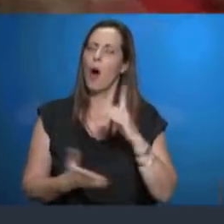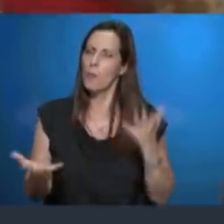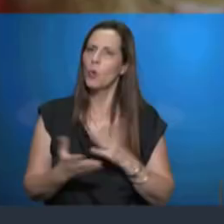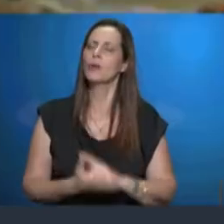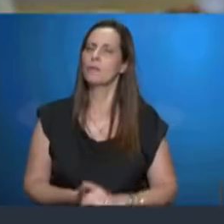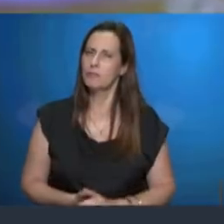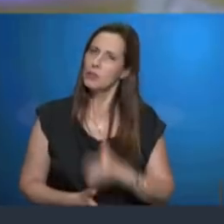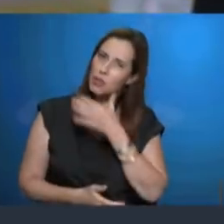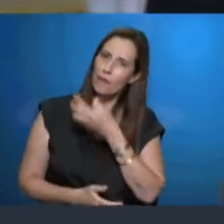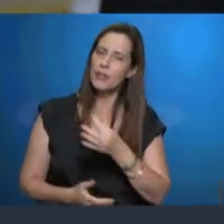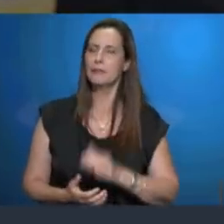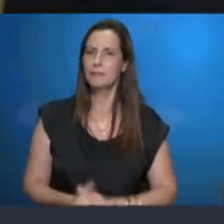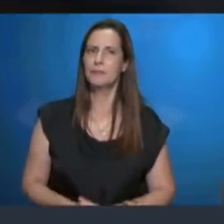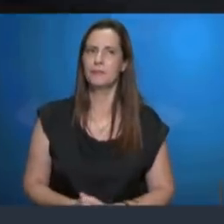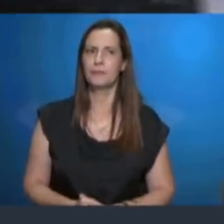יופי.